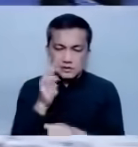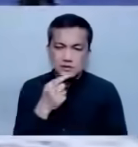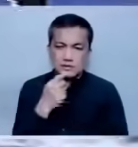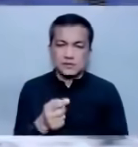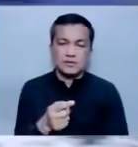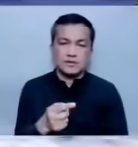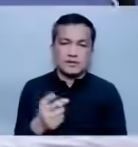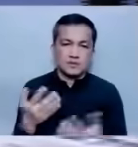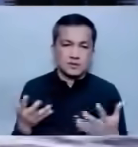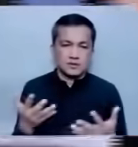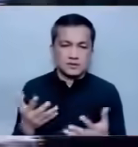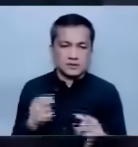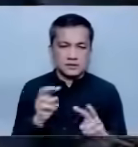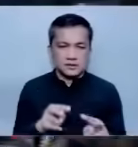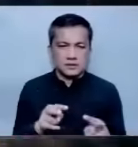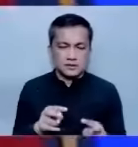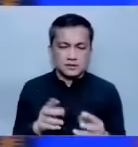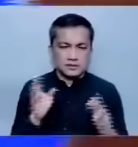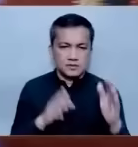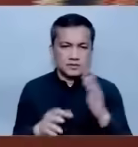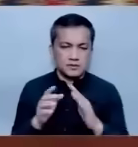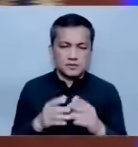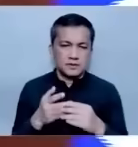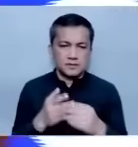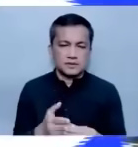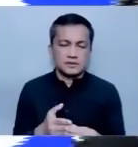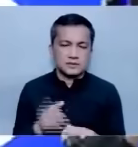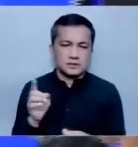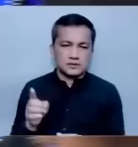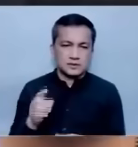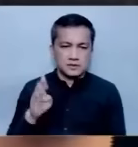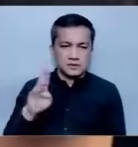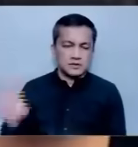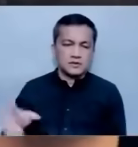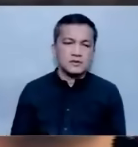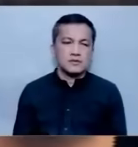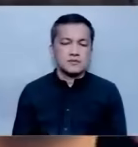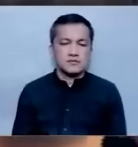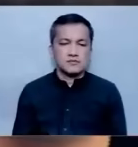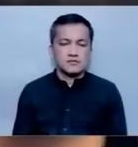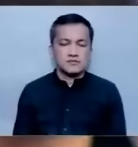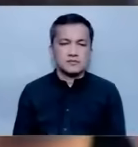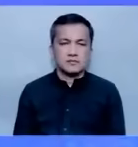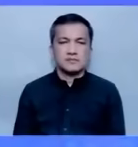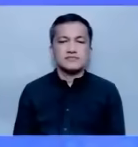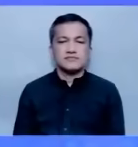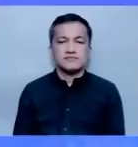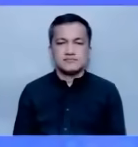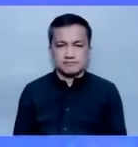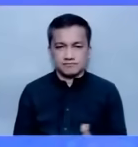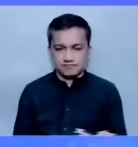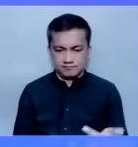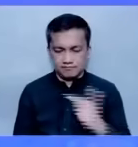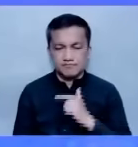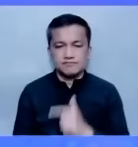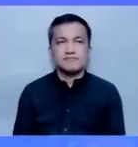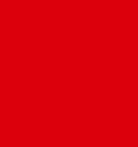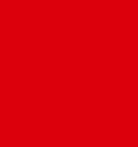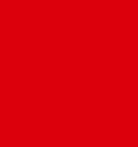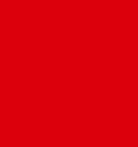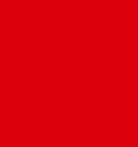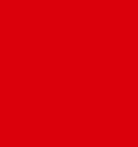wala siyang nakikitang problema sa pamumuno ni Marcos Jr. Nagbabalita mula sa frontline, John Arroa, News